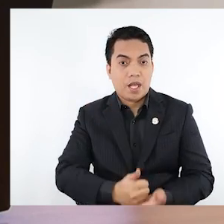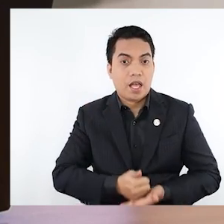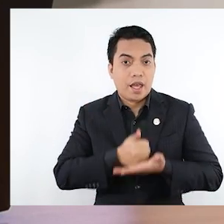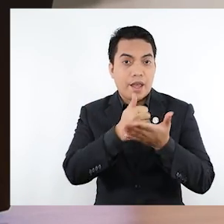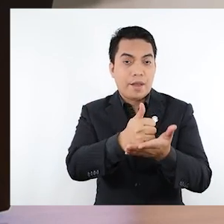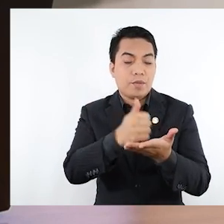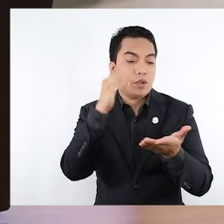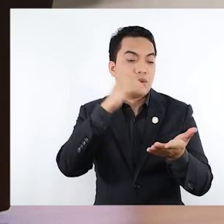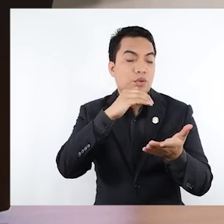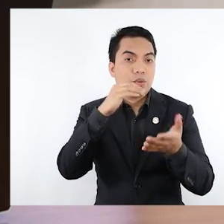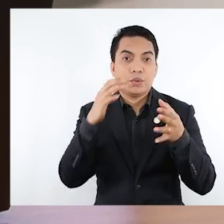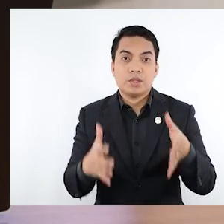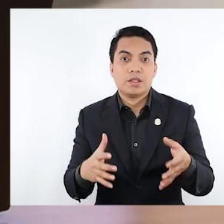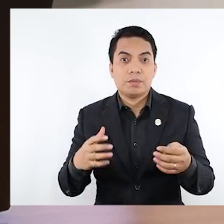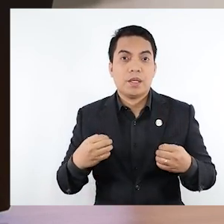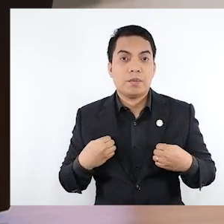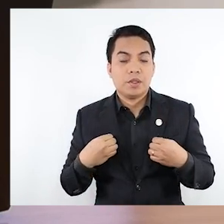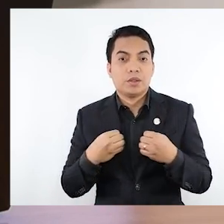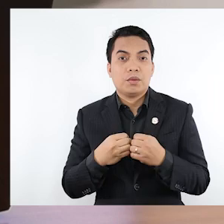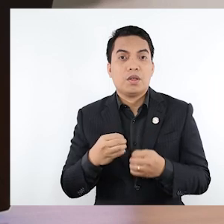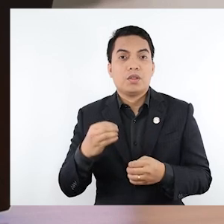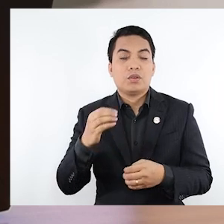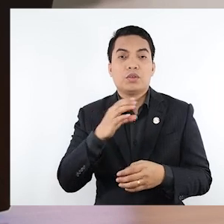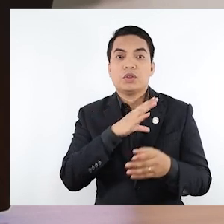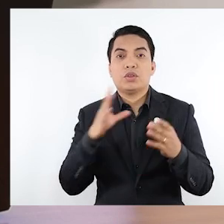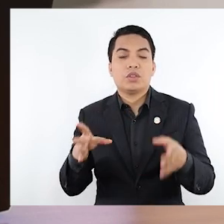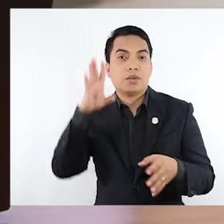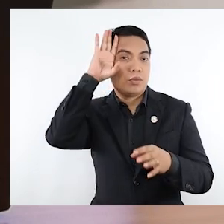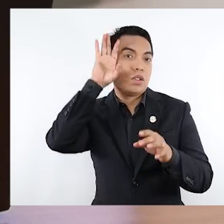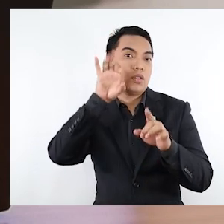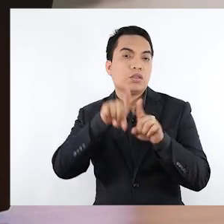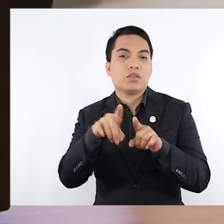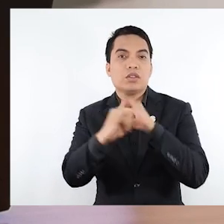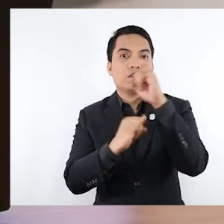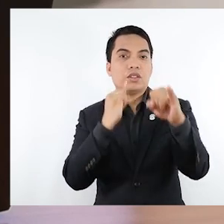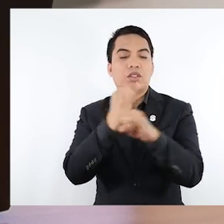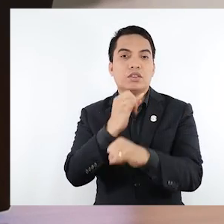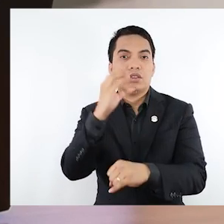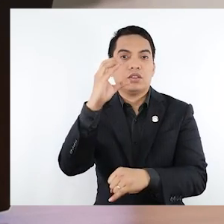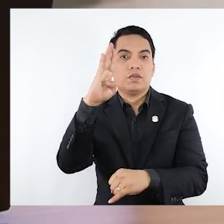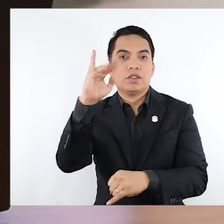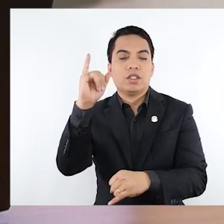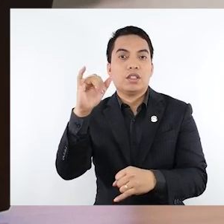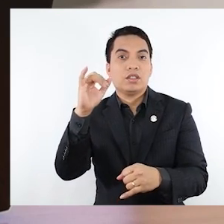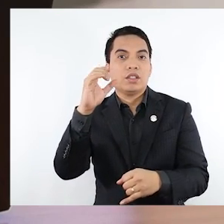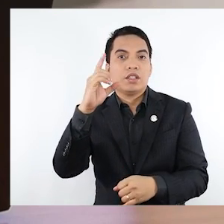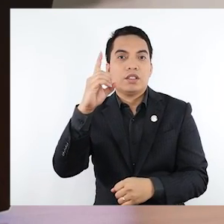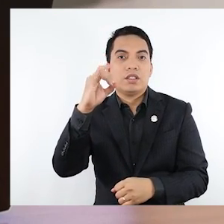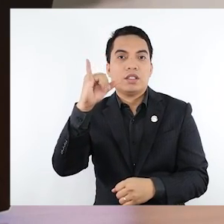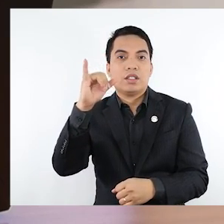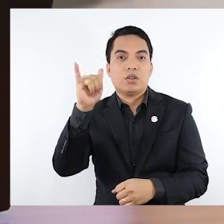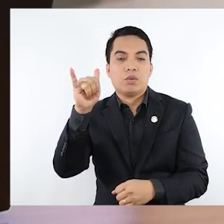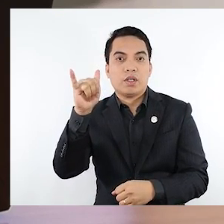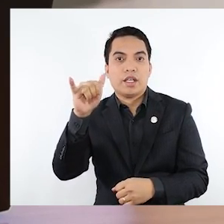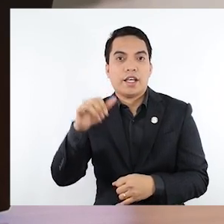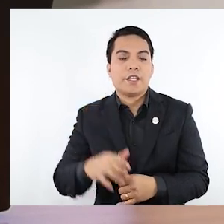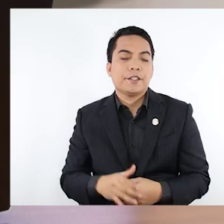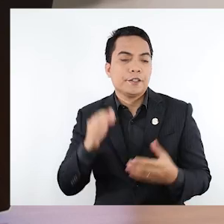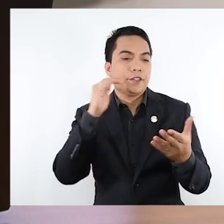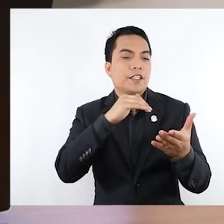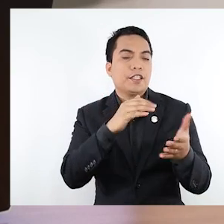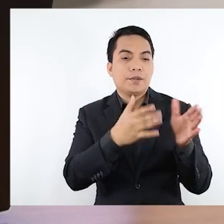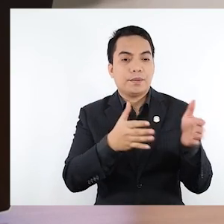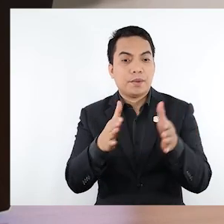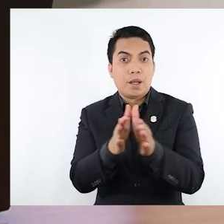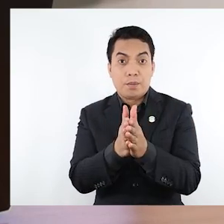mga mag-aaral na kabilang sa Christian Brotherhood International o CBI, isang do-it-yourself o DIY study